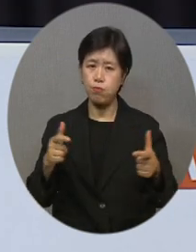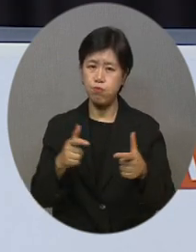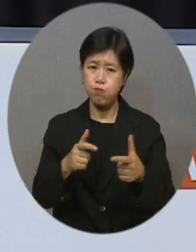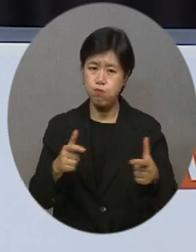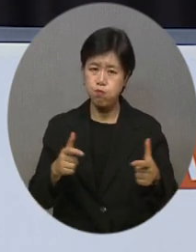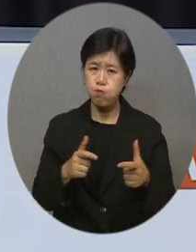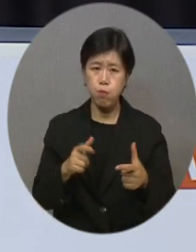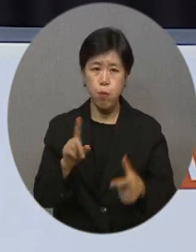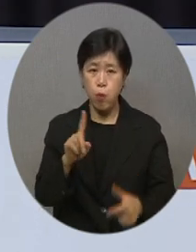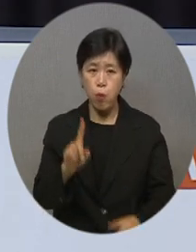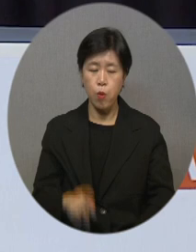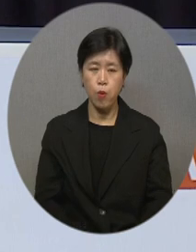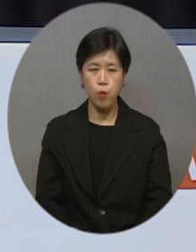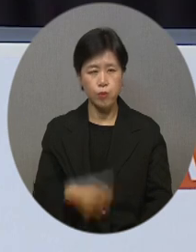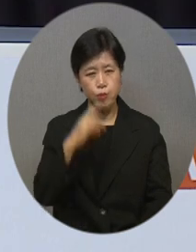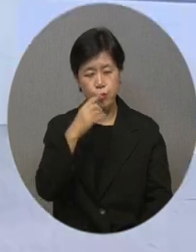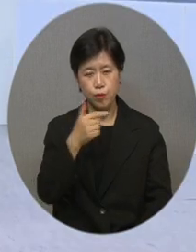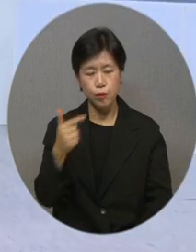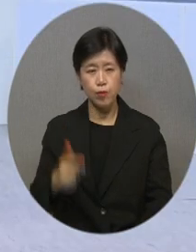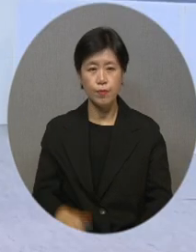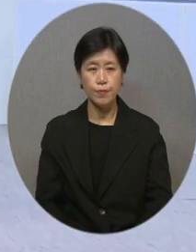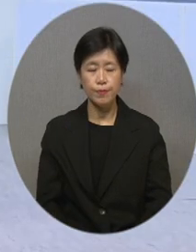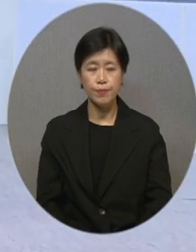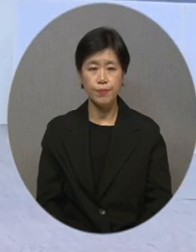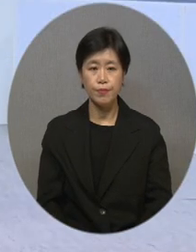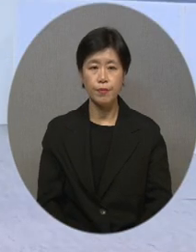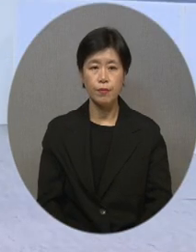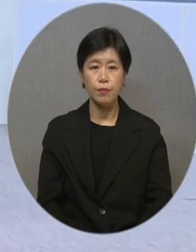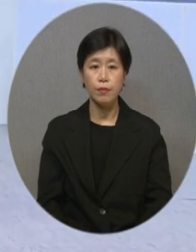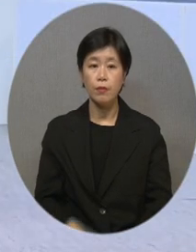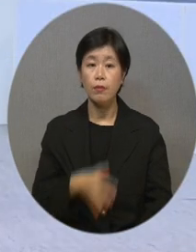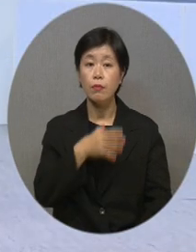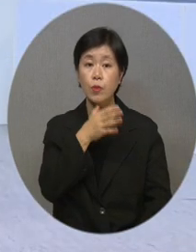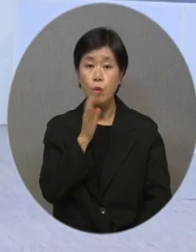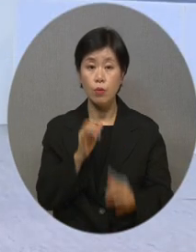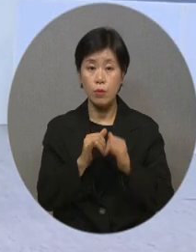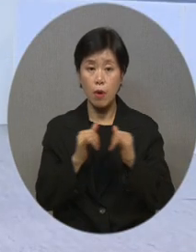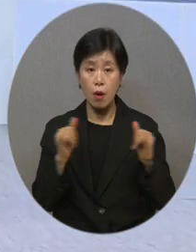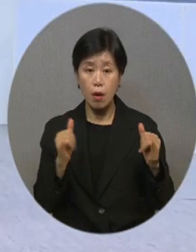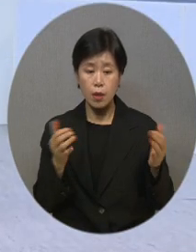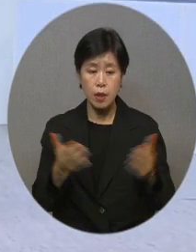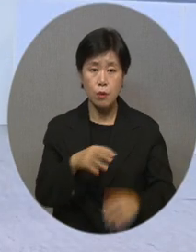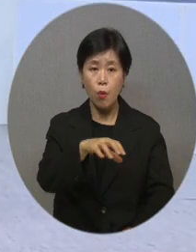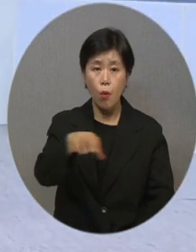늘어나게 되는지 궁금합니다. 노인 어르신들의 정말 일자리는